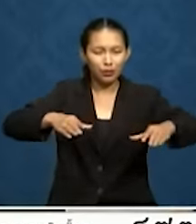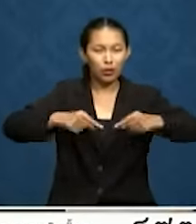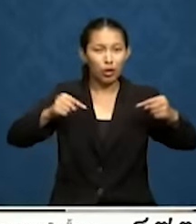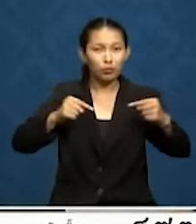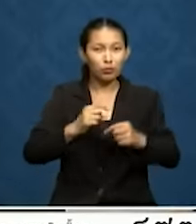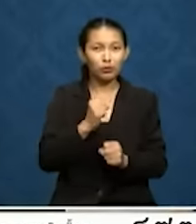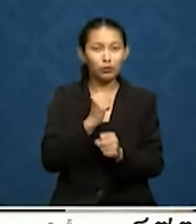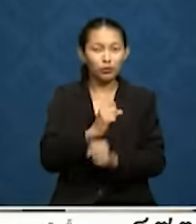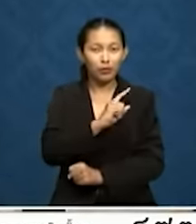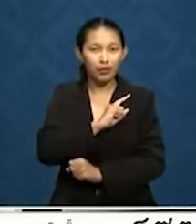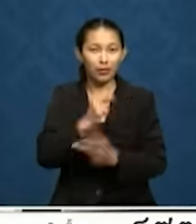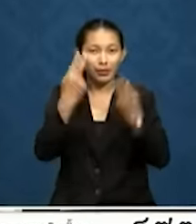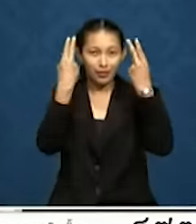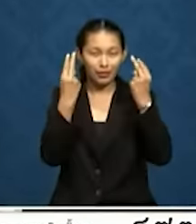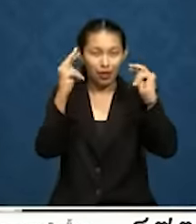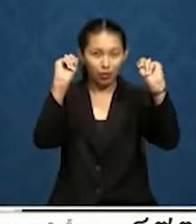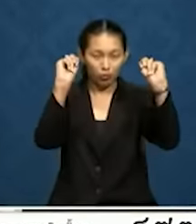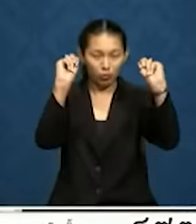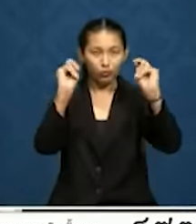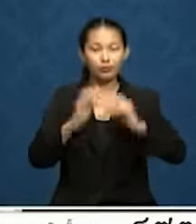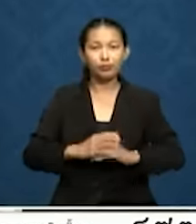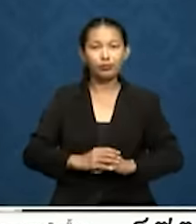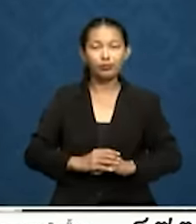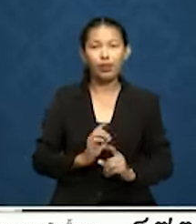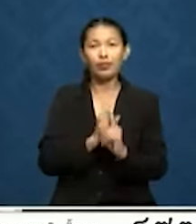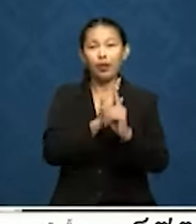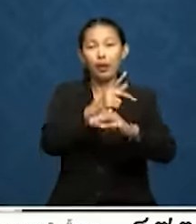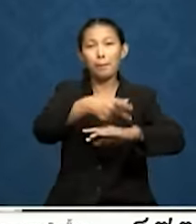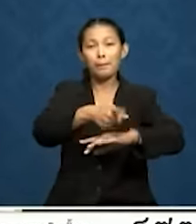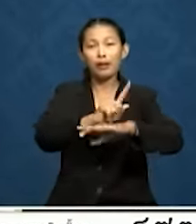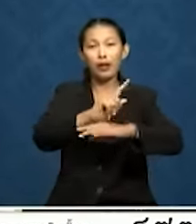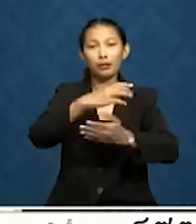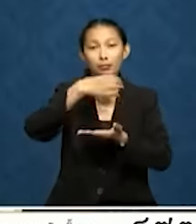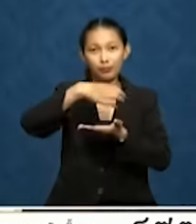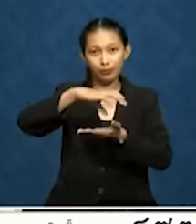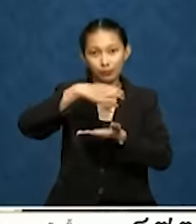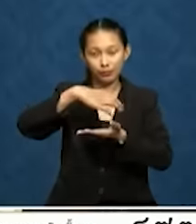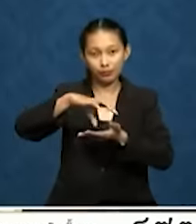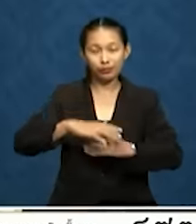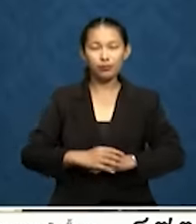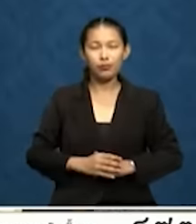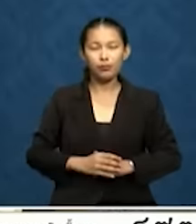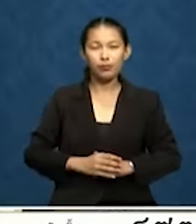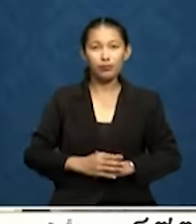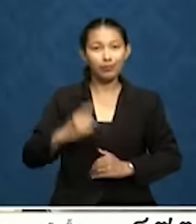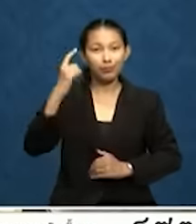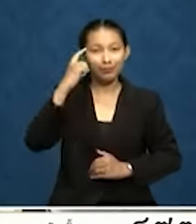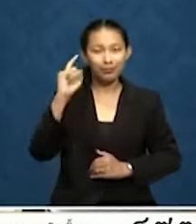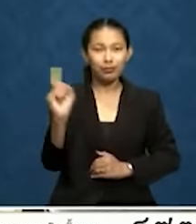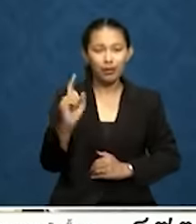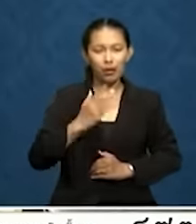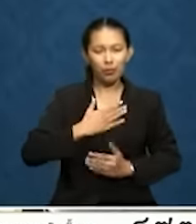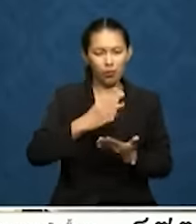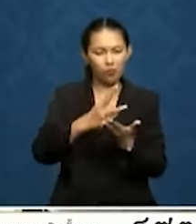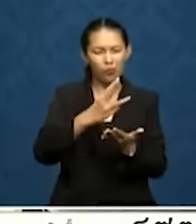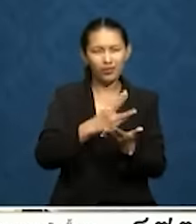รได้รับแต่งตั้งเป็นนายกรัฐมนตรีตามที่ท่านประธานได้แจ้งทราบผมว่า วาระมันมีอยู่เพียง